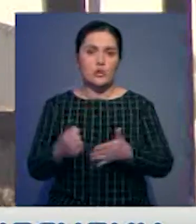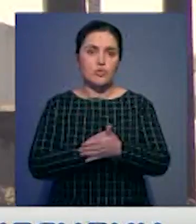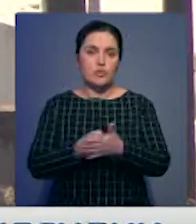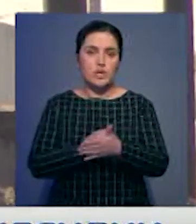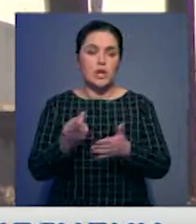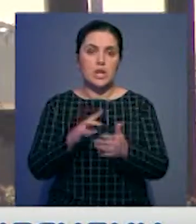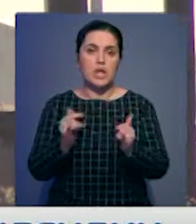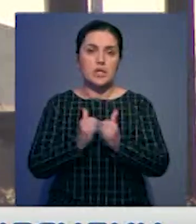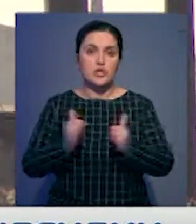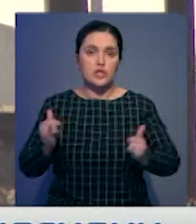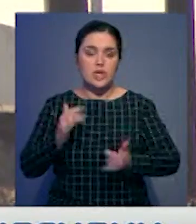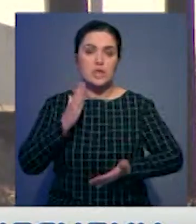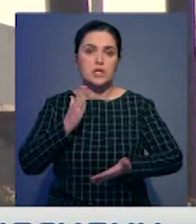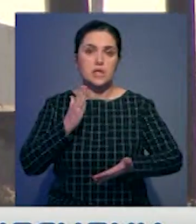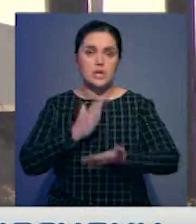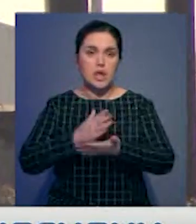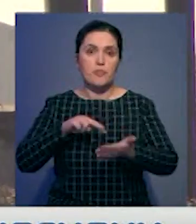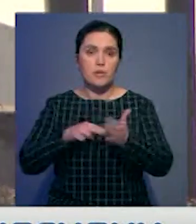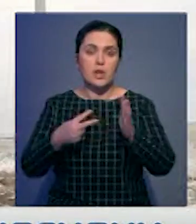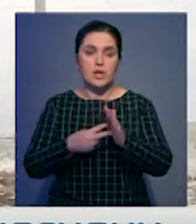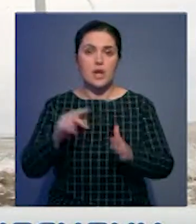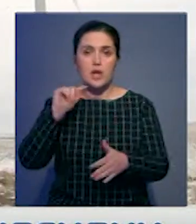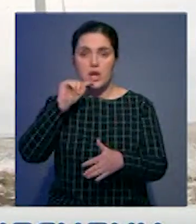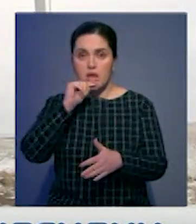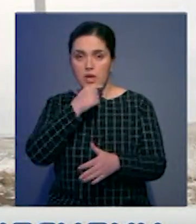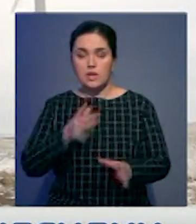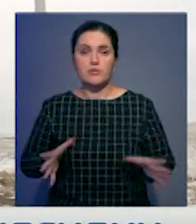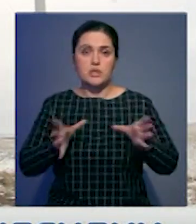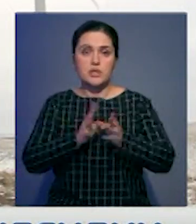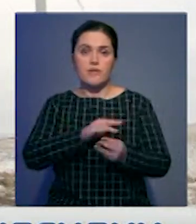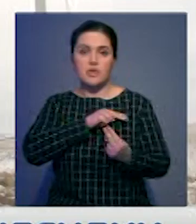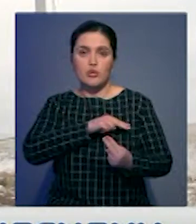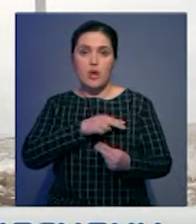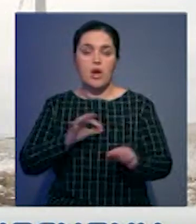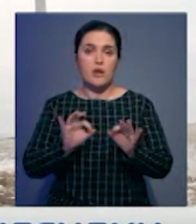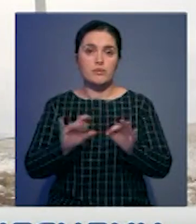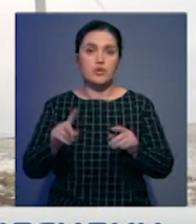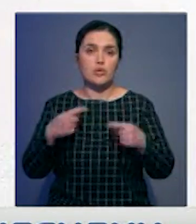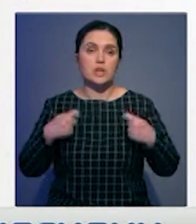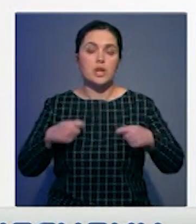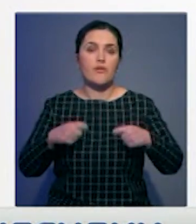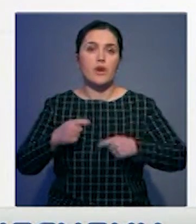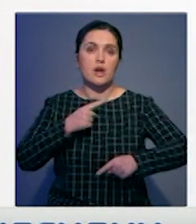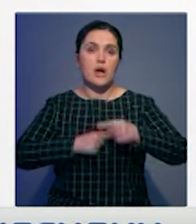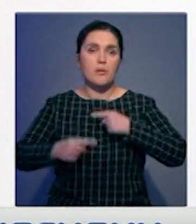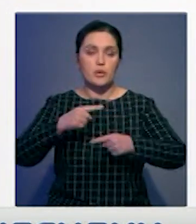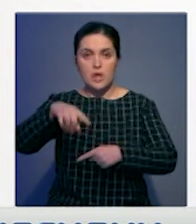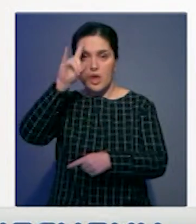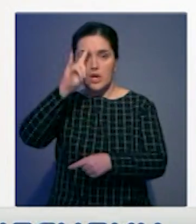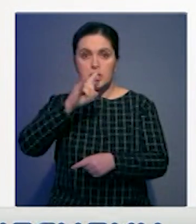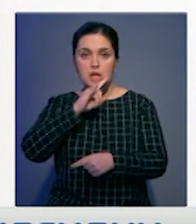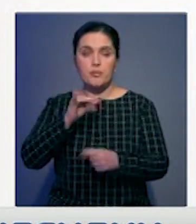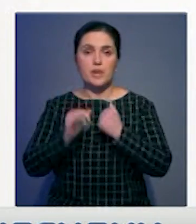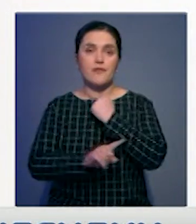договорились приложить максимальные усилия для расширения имеющегося потенциала экономического сотрудничества. Отмечу, товарооборот